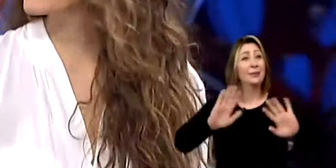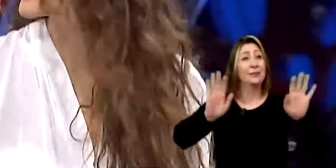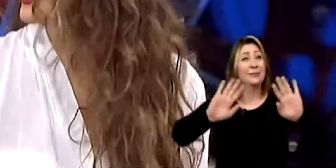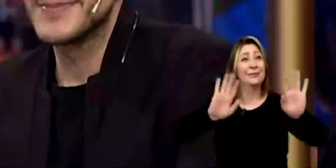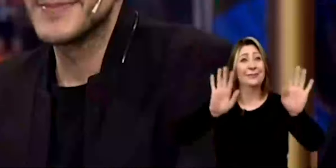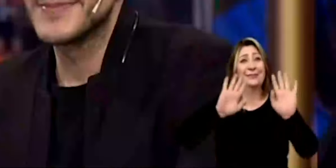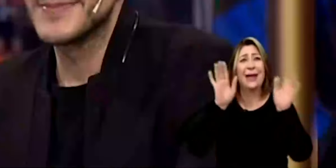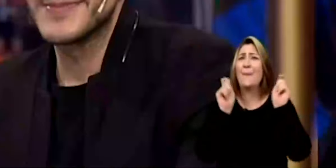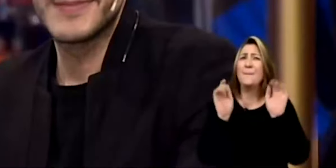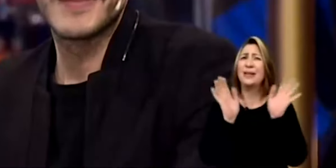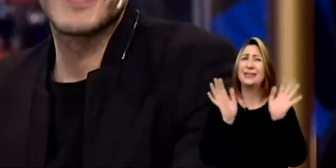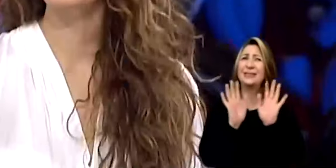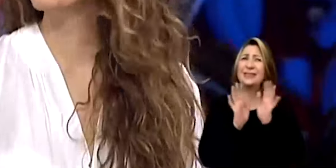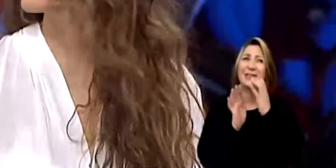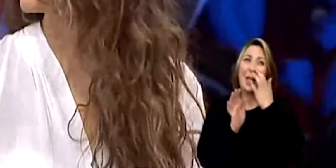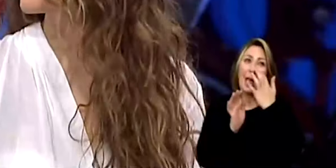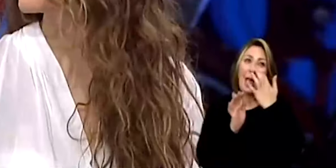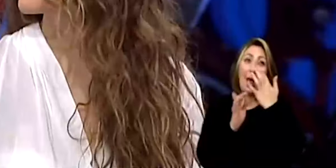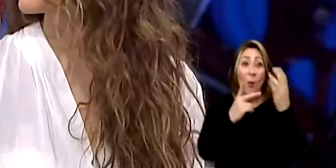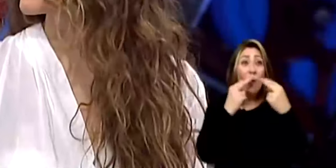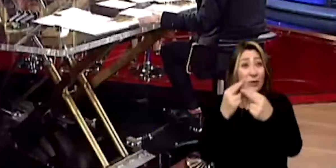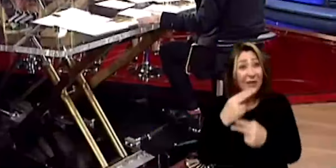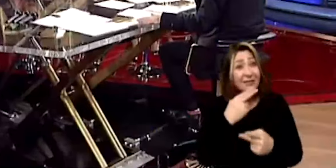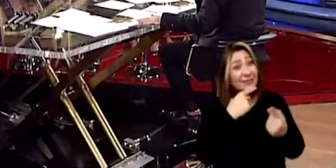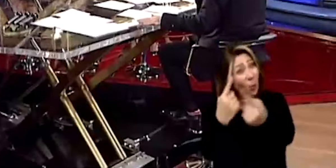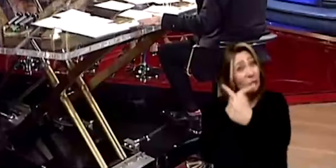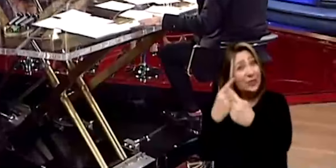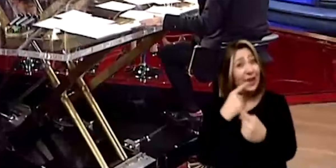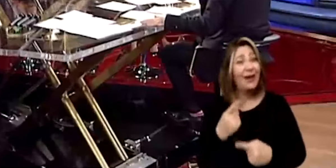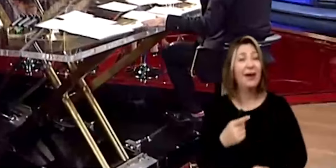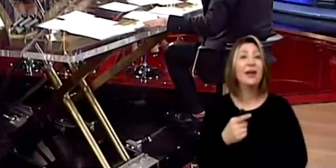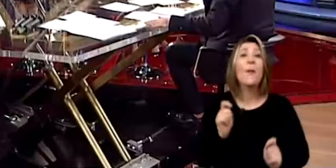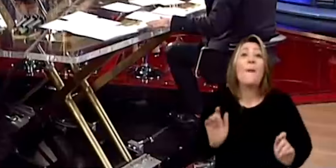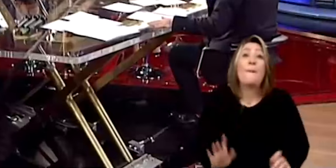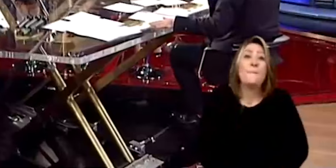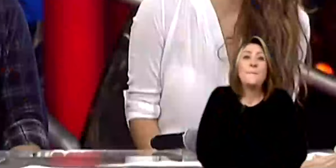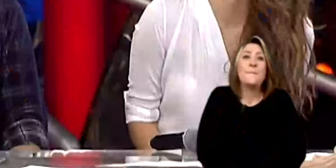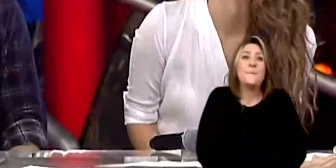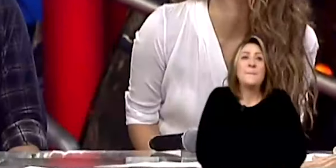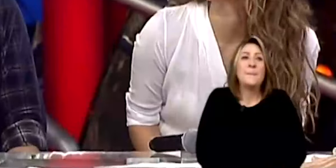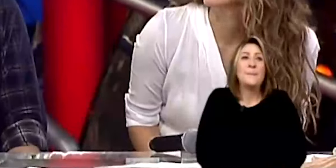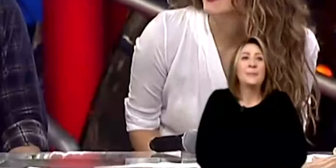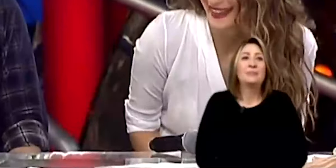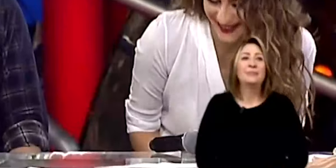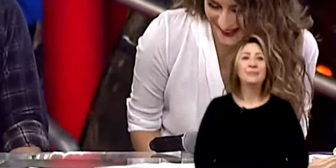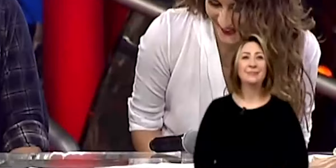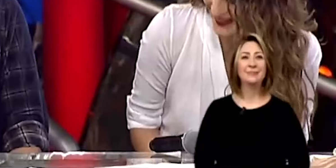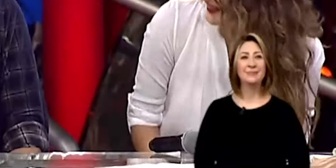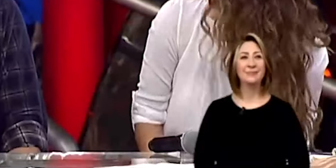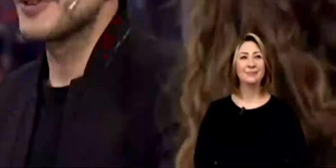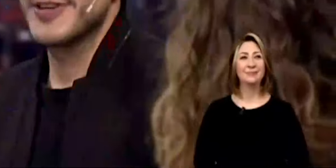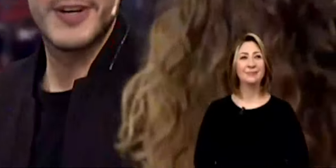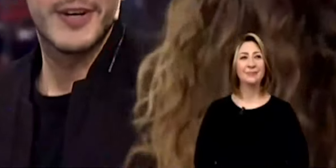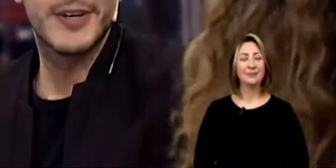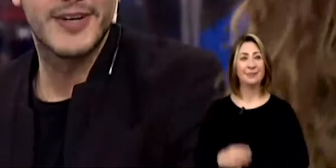Yapmayın. Yapmayın. Ben de dedim ki konuşsana kızla. O da dedi ki yapamam. Alkışlandı mı orada? Evet. Abi bunu alkışlandı.